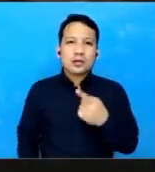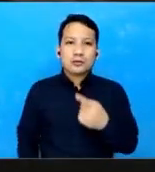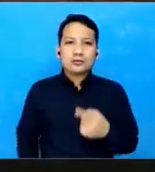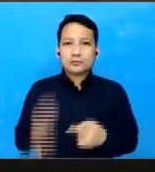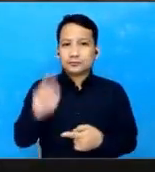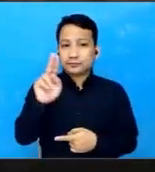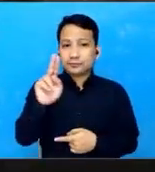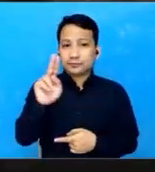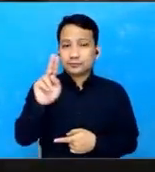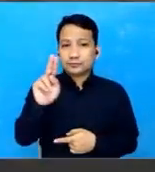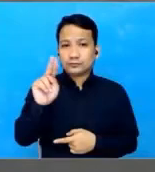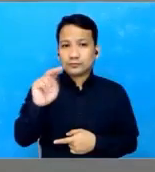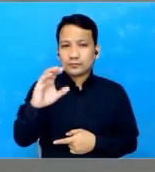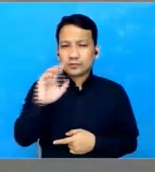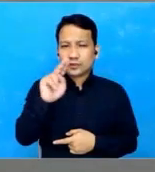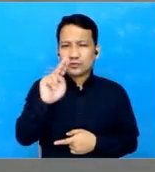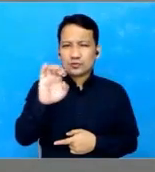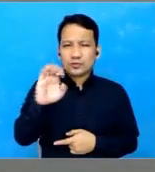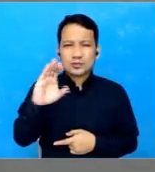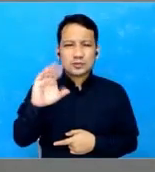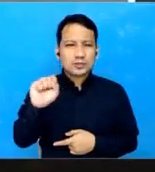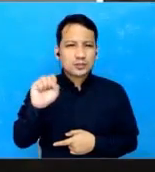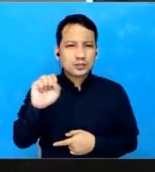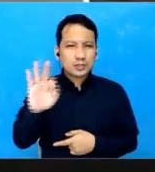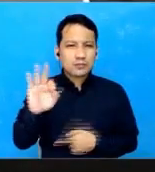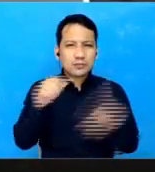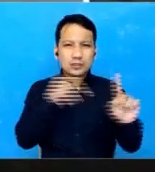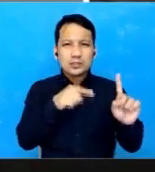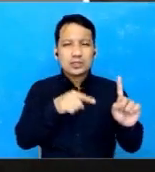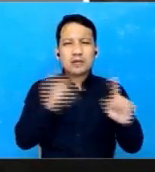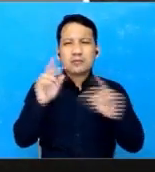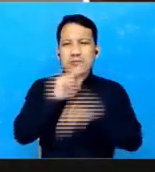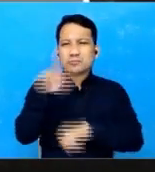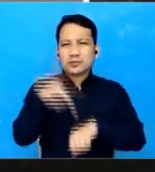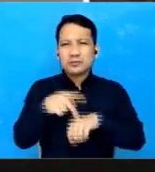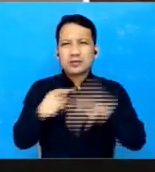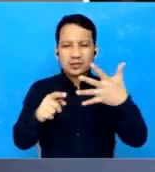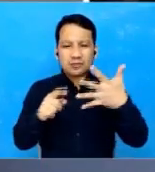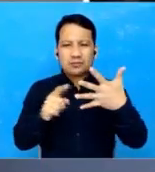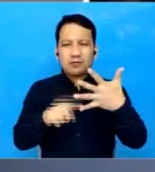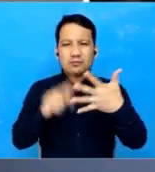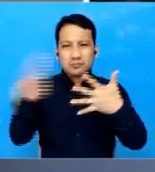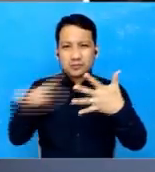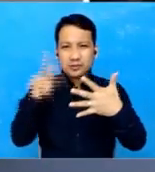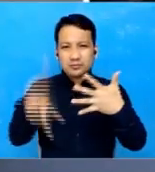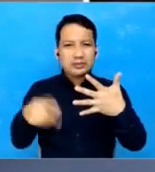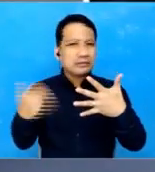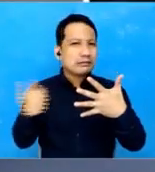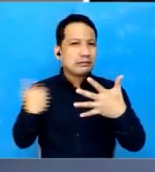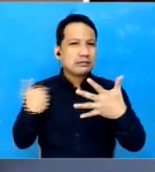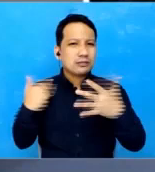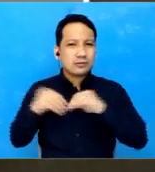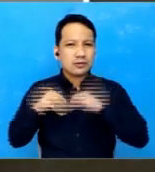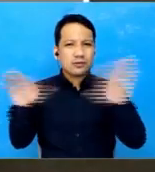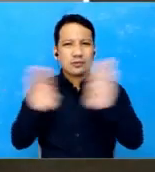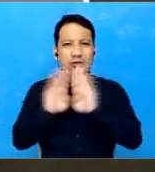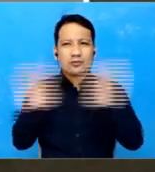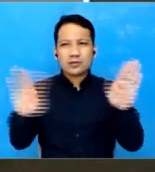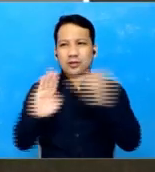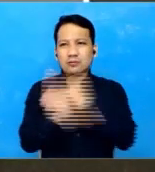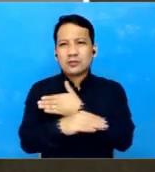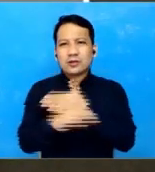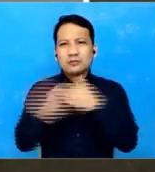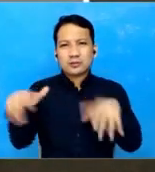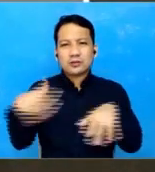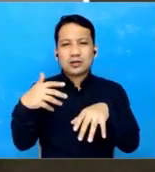Children's Fund o UNICEF, isa ang Pilipinas sa limang natitirang bansa sa mundo na hindi pa rin nakababalik sa face-to-face